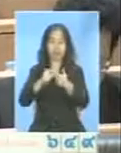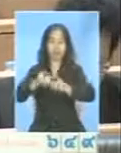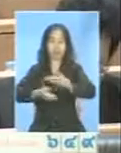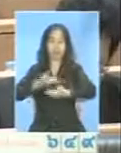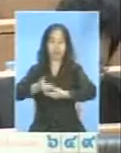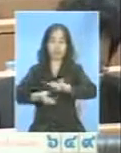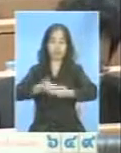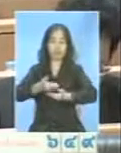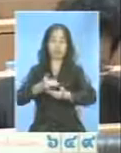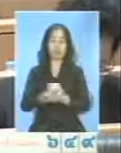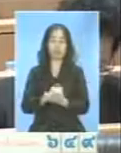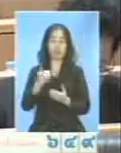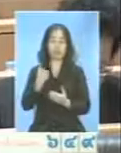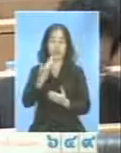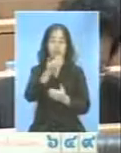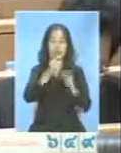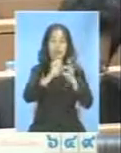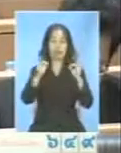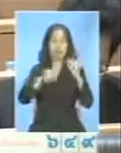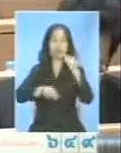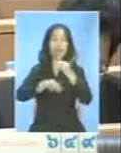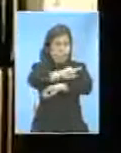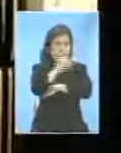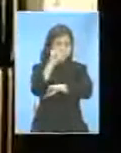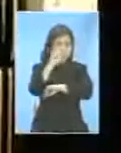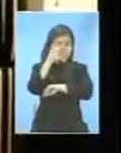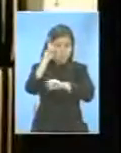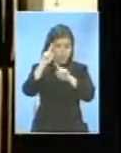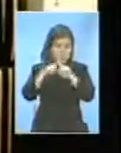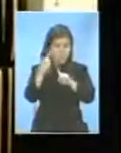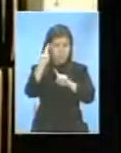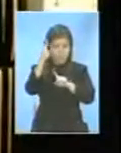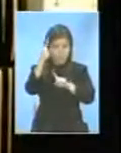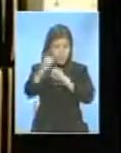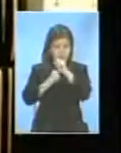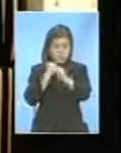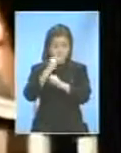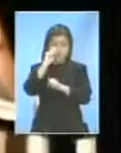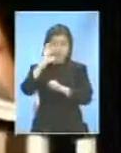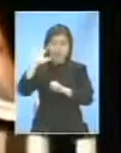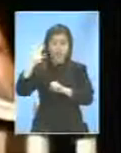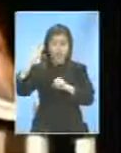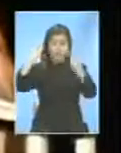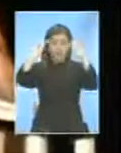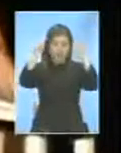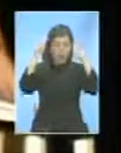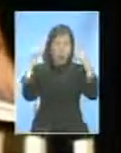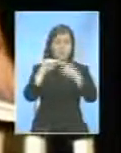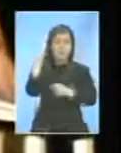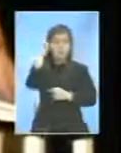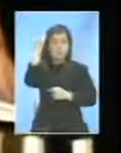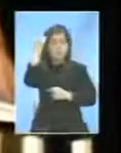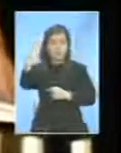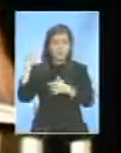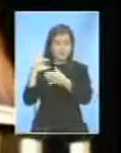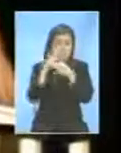ด็นการตัดหนังสือสัญญาที่เกี่ยวกับการค้าการลงทุนออกจากมาตรา190อาจจะเป็น